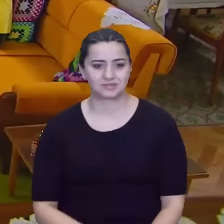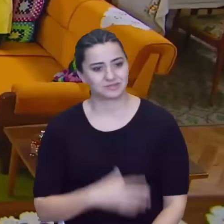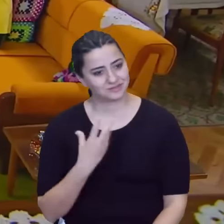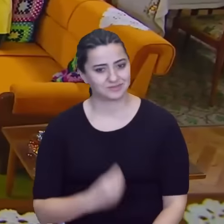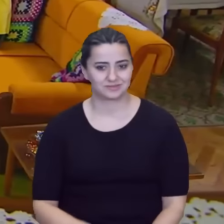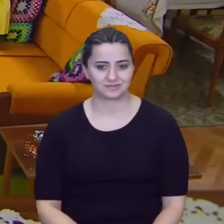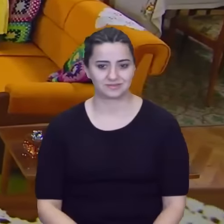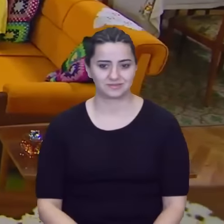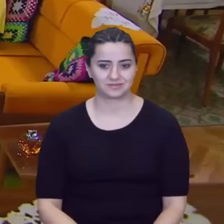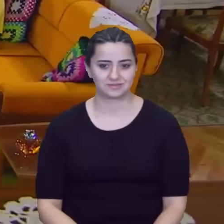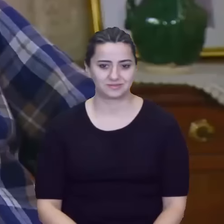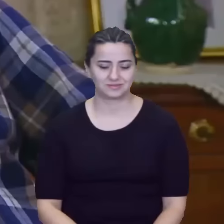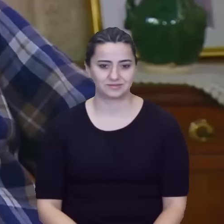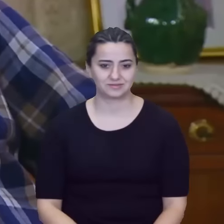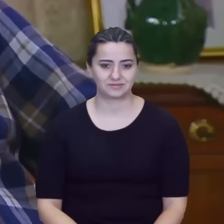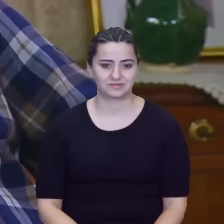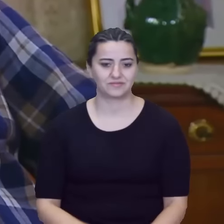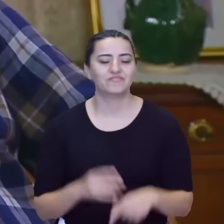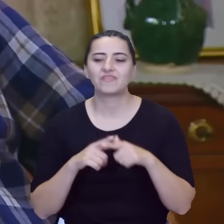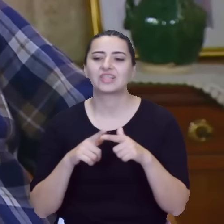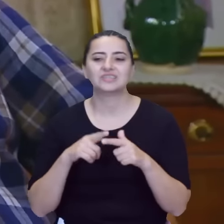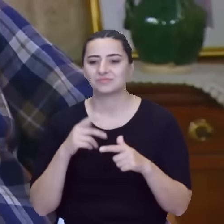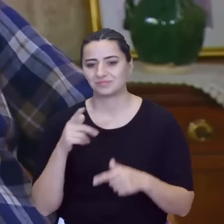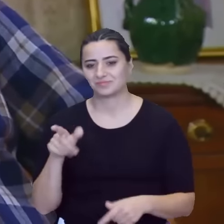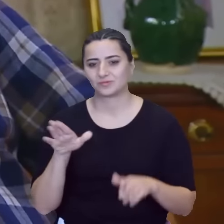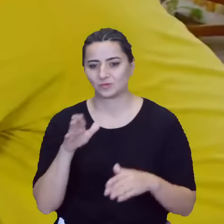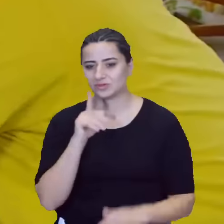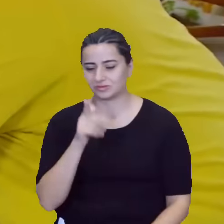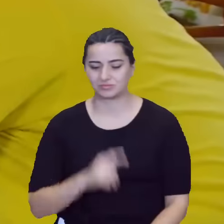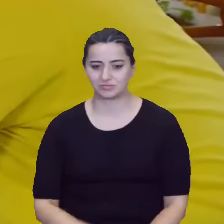bakayım. Elinin gözler kıvılcım saçtı.